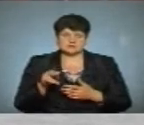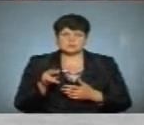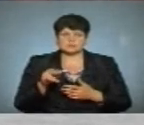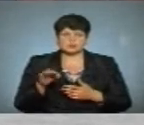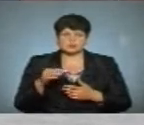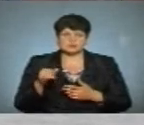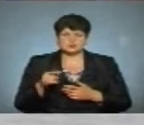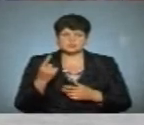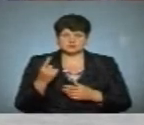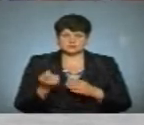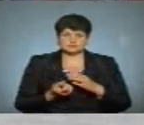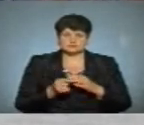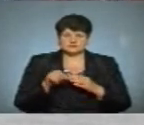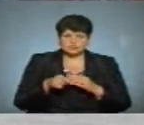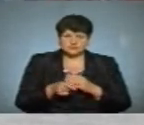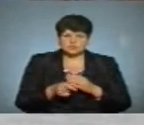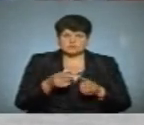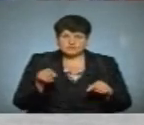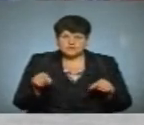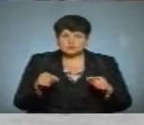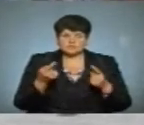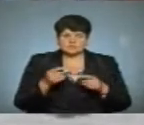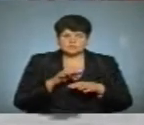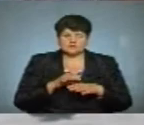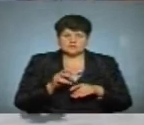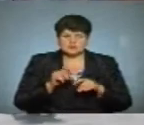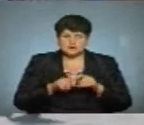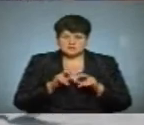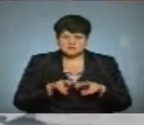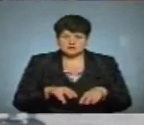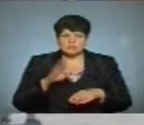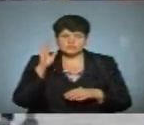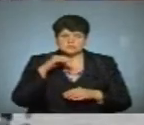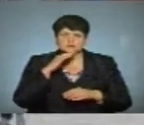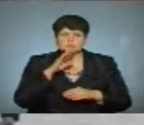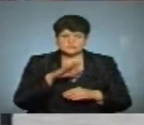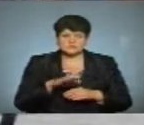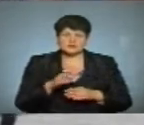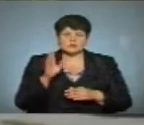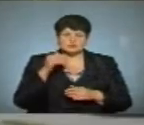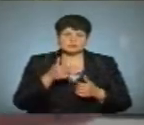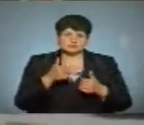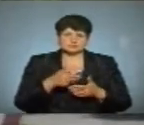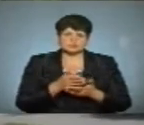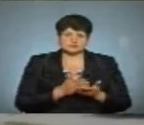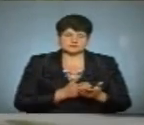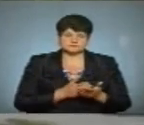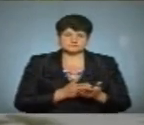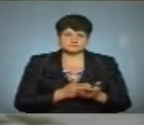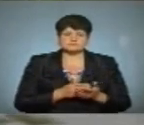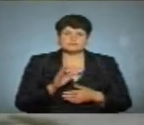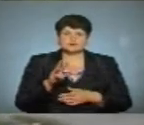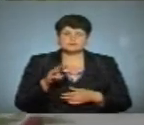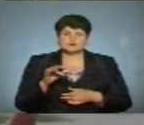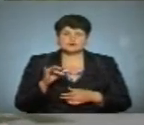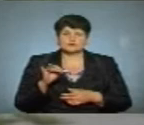Ми відновили, провели аналізи, води там достатньо і вода хорошої якості. Віктор Мирончук